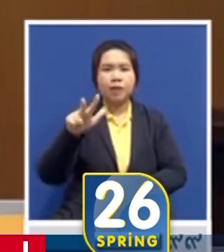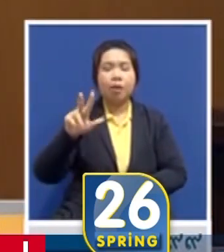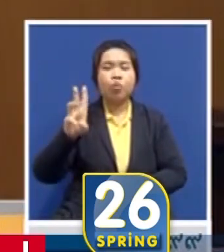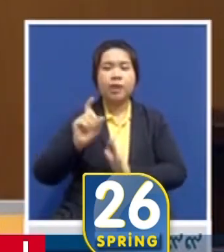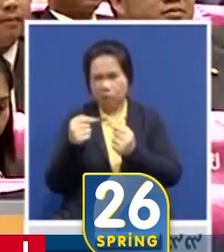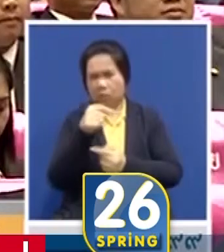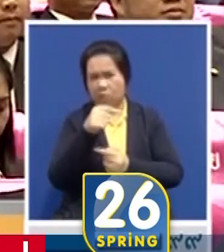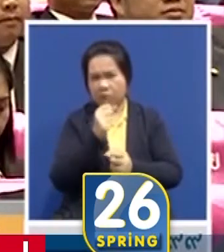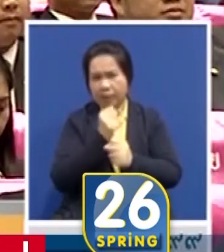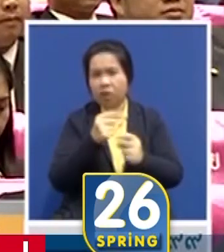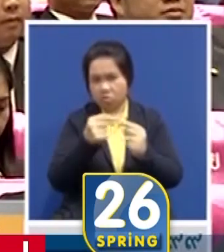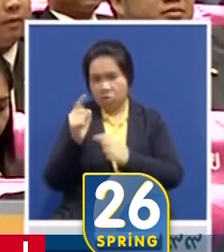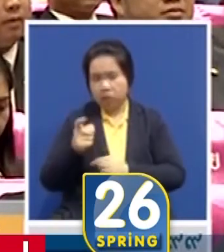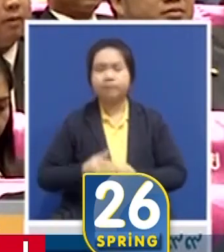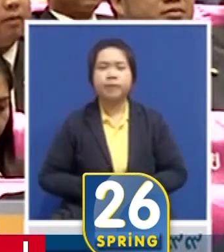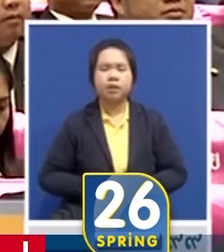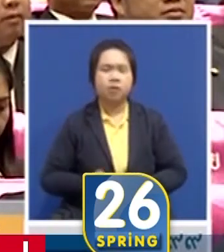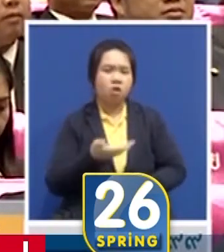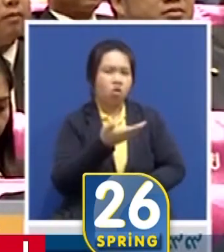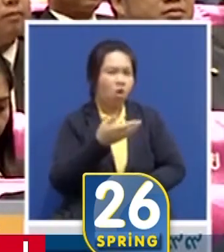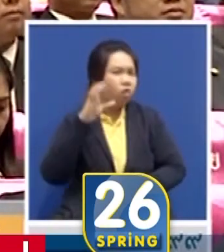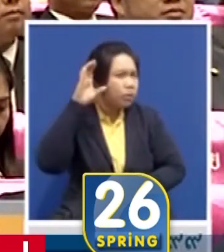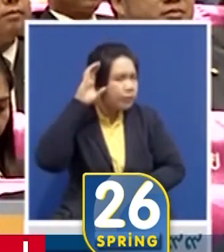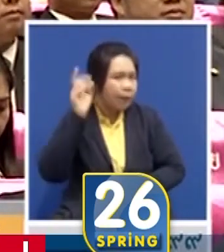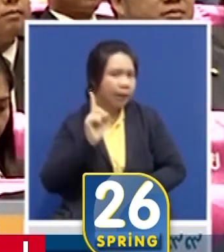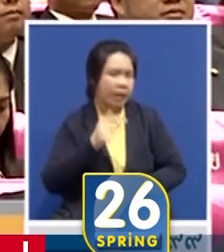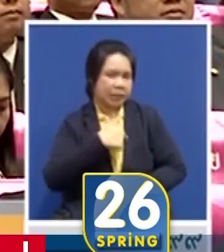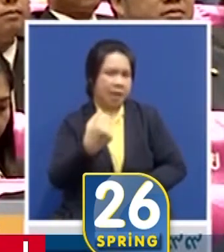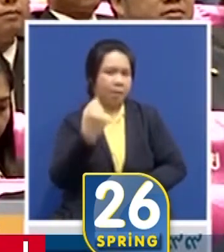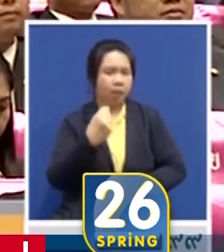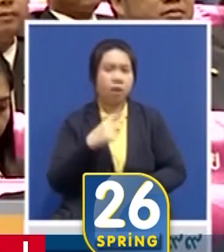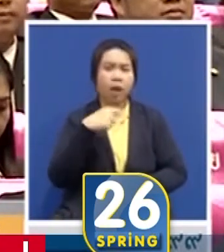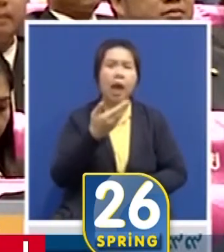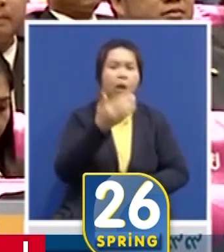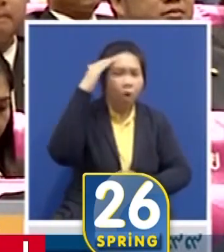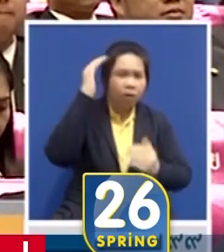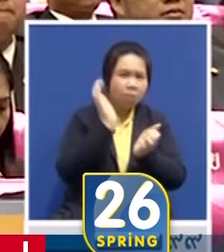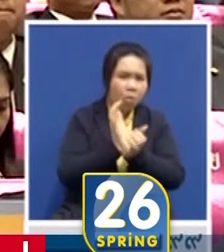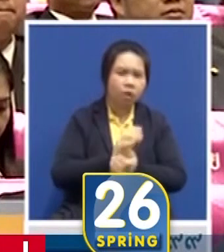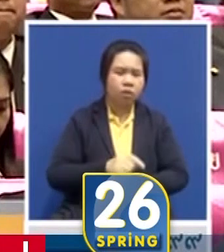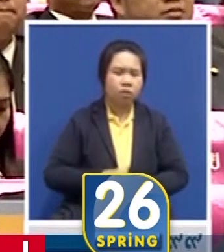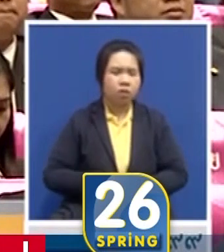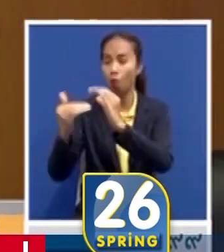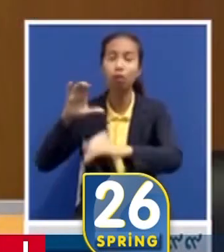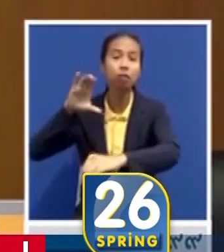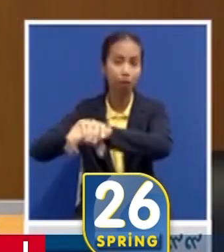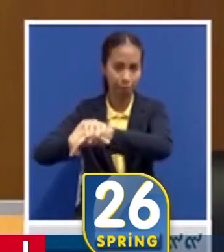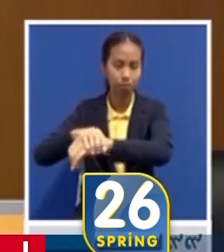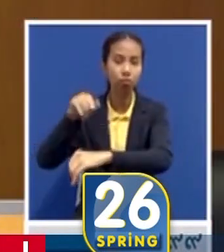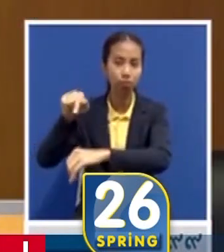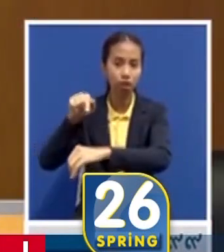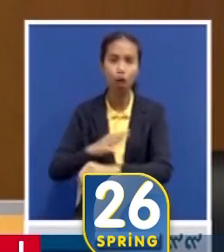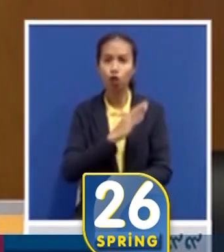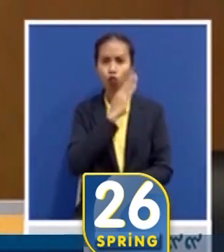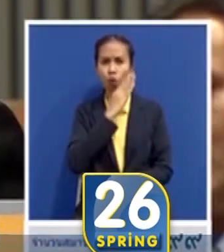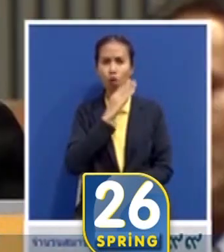จากกล้องวงจรปิดโดยไม่อยากให้มีการด่วนสรุปหรือตัดสินเองเพราะอาจจะทำให้สังคมเกิดความไขว้เขว ไป